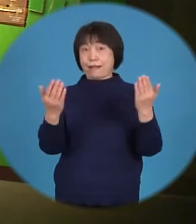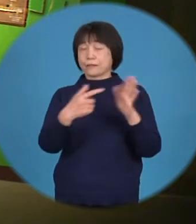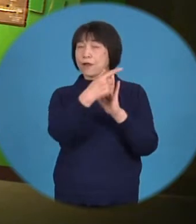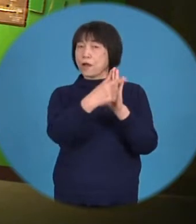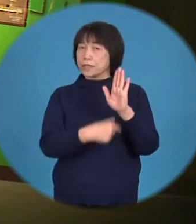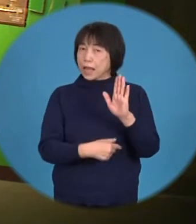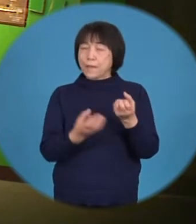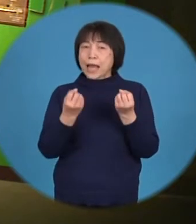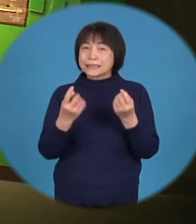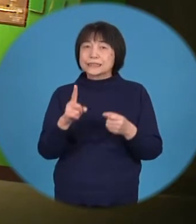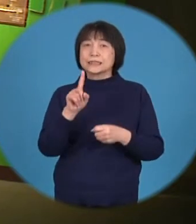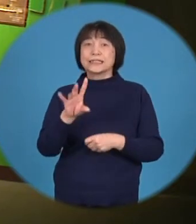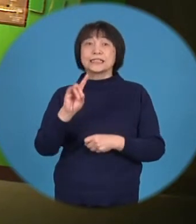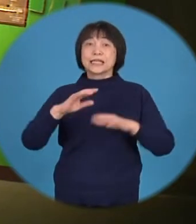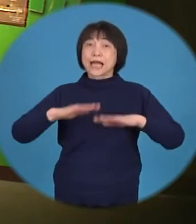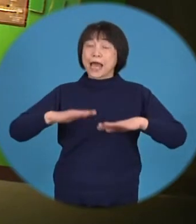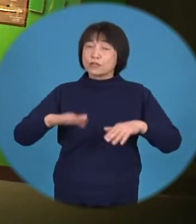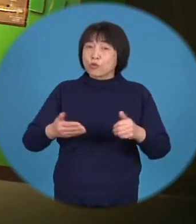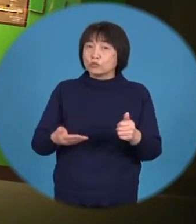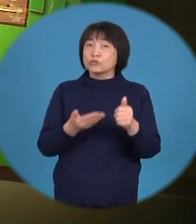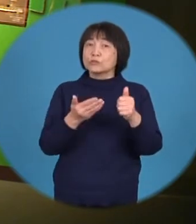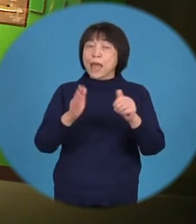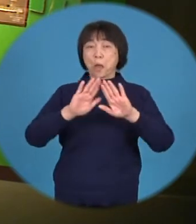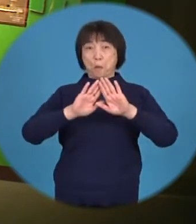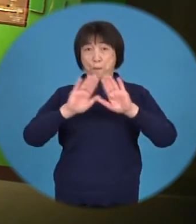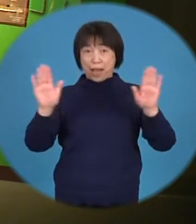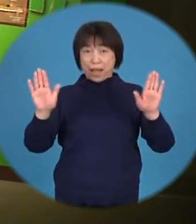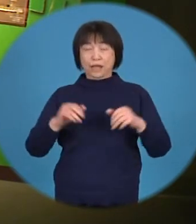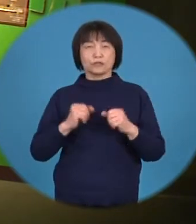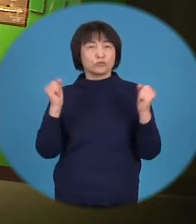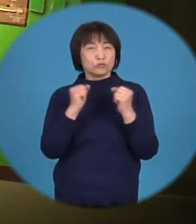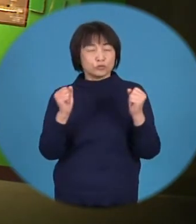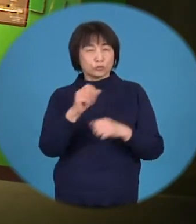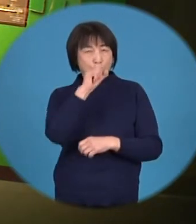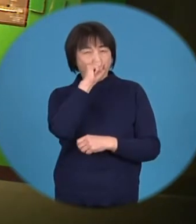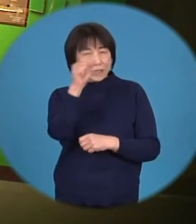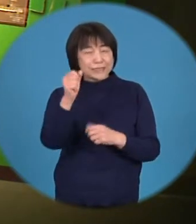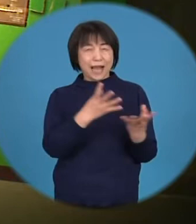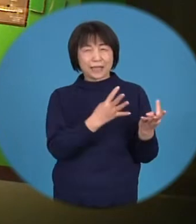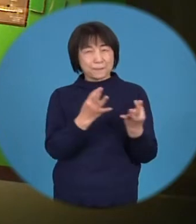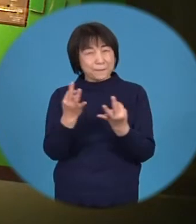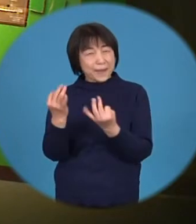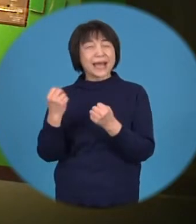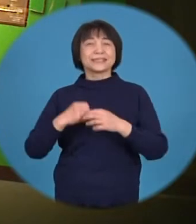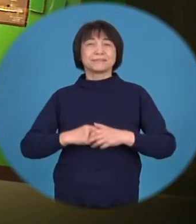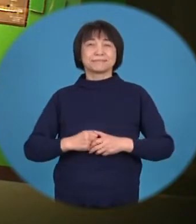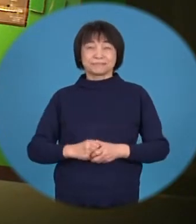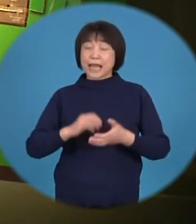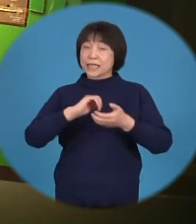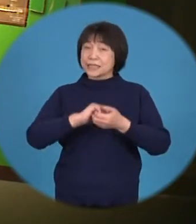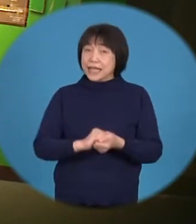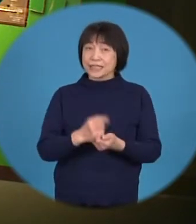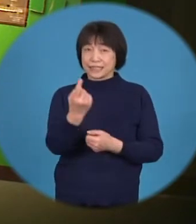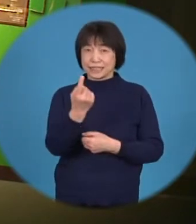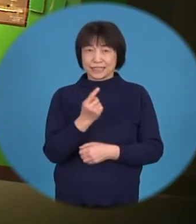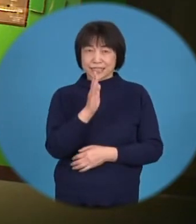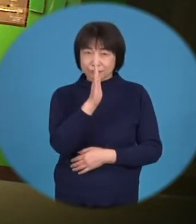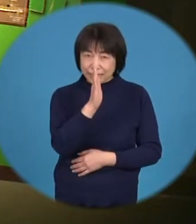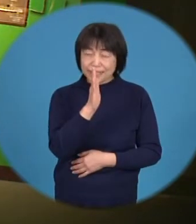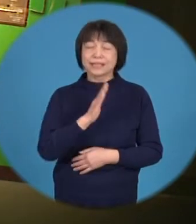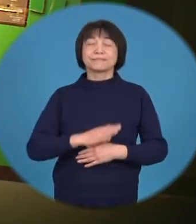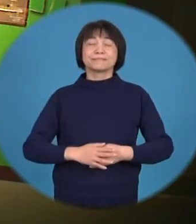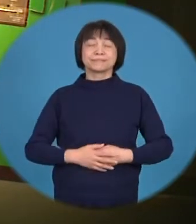返りのすすめの開催を予定しています。冬のアクアトト岐阜も見どころいっぱい、ぜひ遊びに来てください